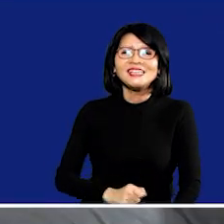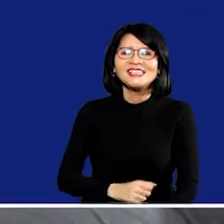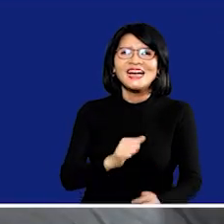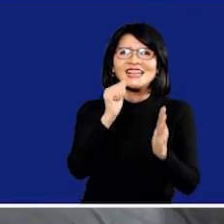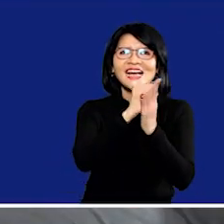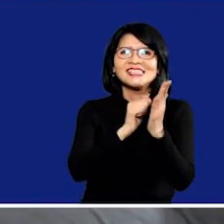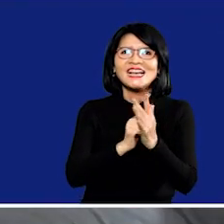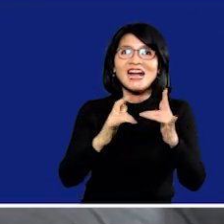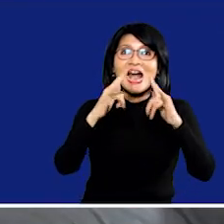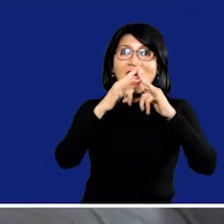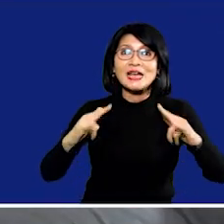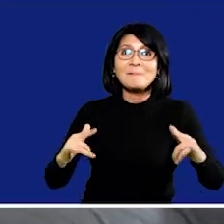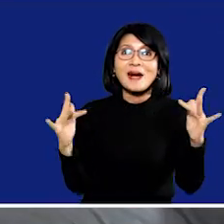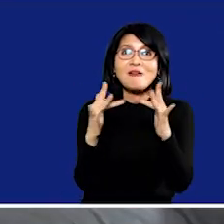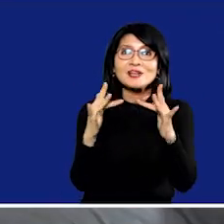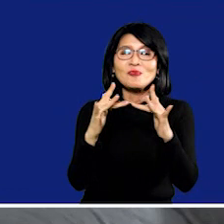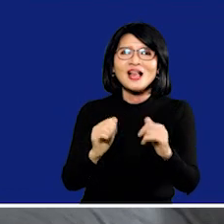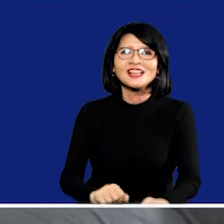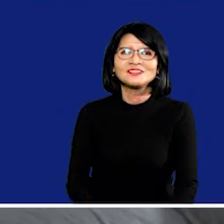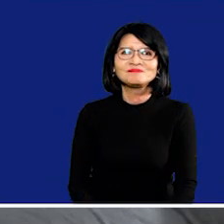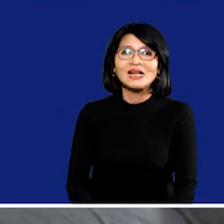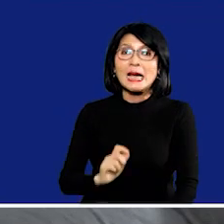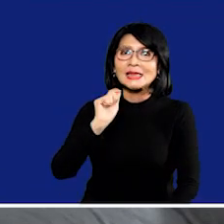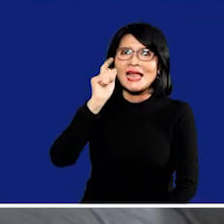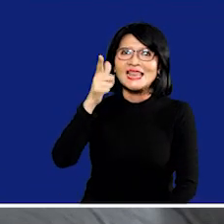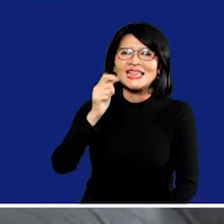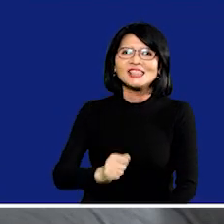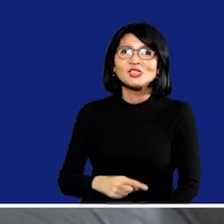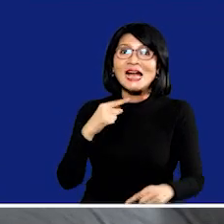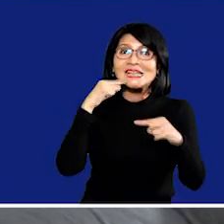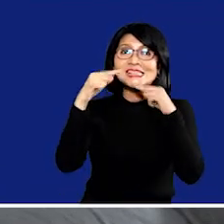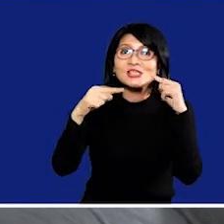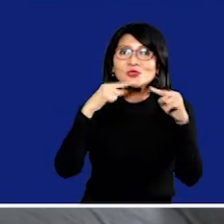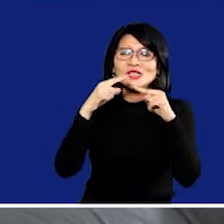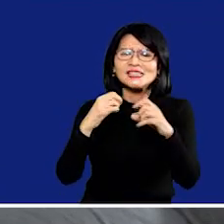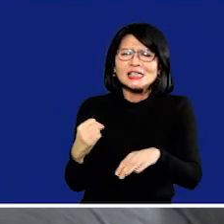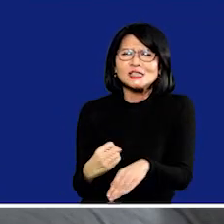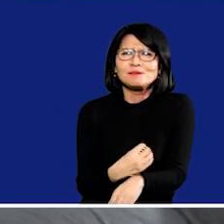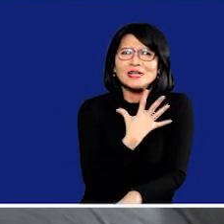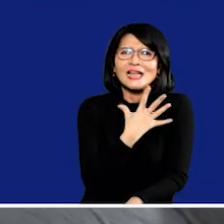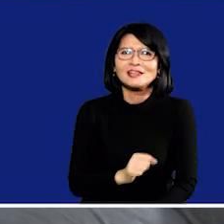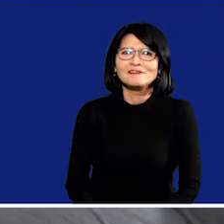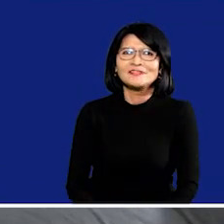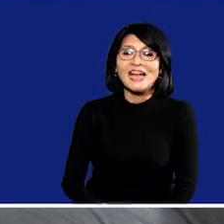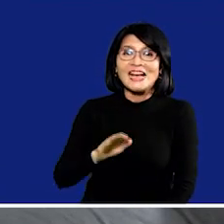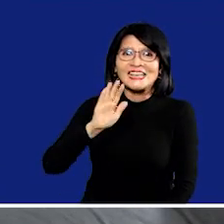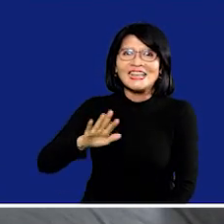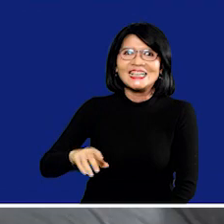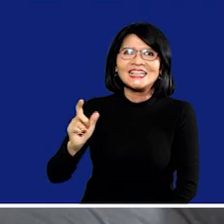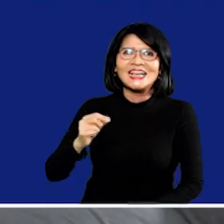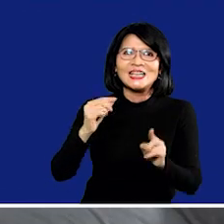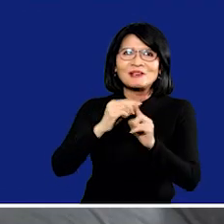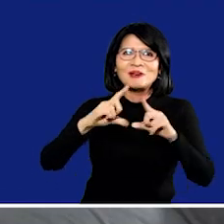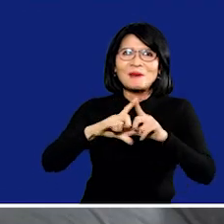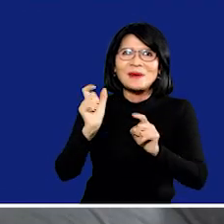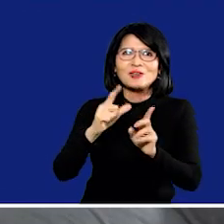Di acara Kemah Karakter Virtual Anak Indonesia, dan sekarang kita akan melanjutkan sesi diskusi yang sangat inspiratif dengan adik-adik kita